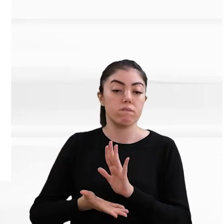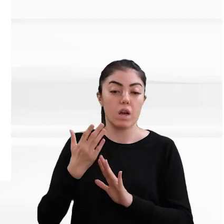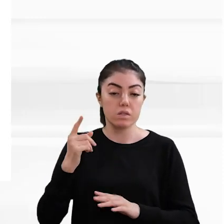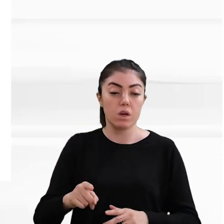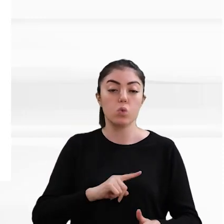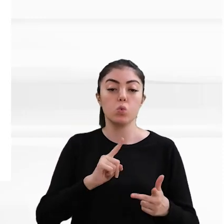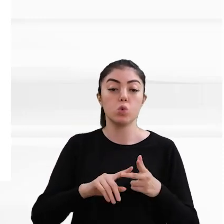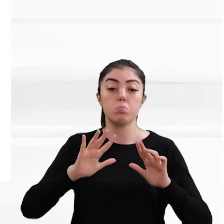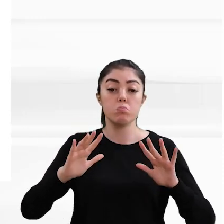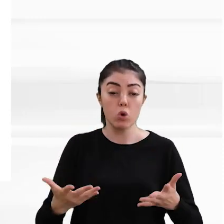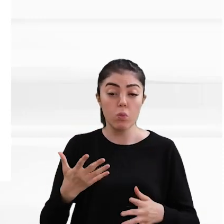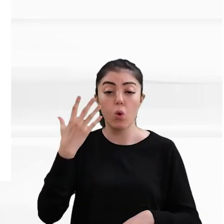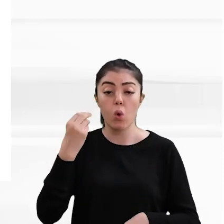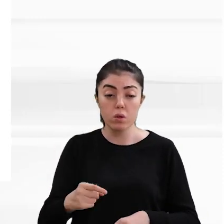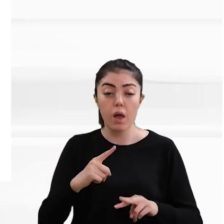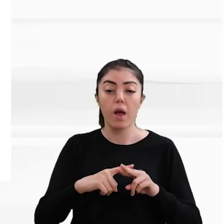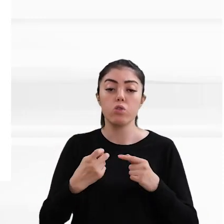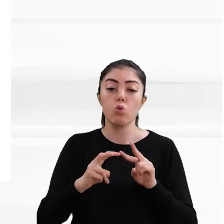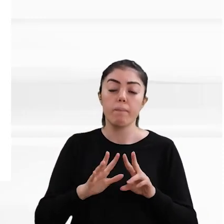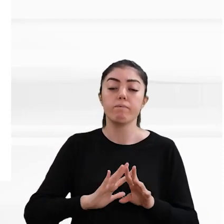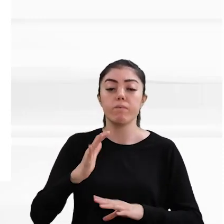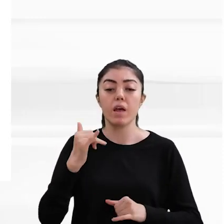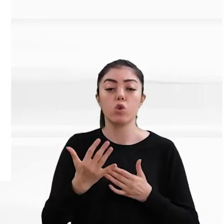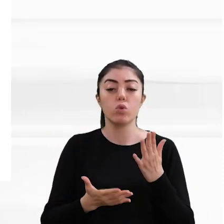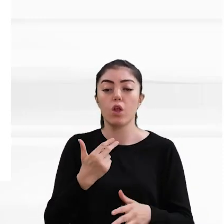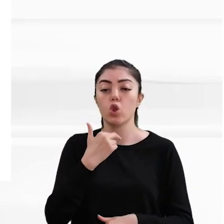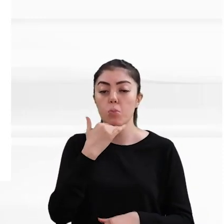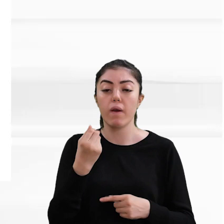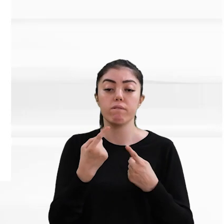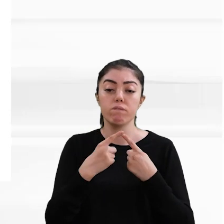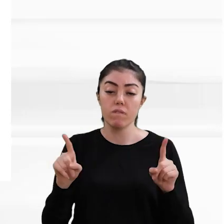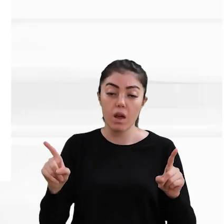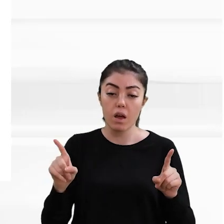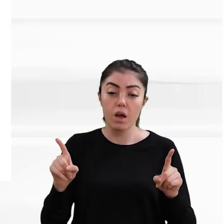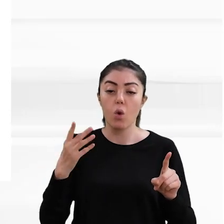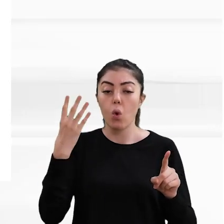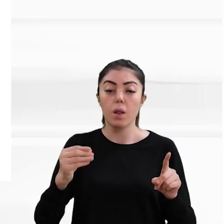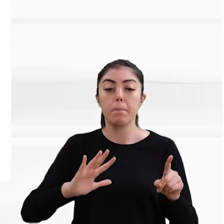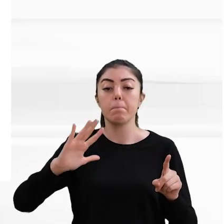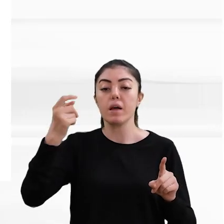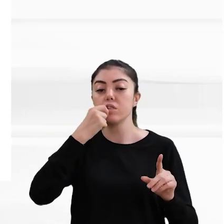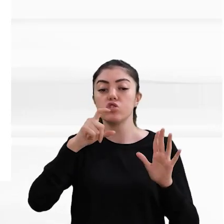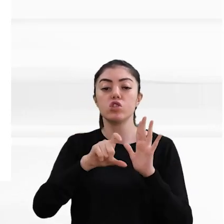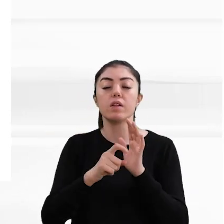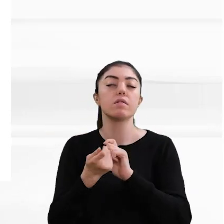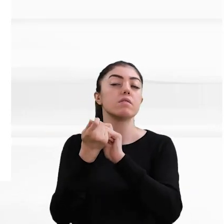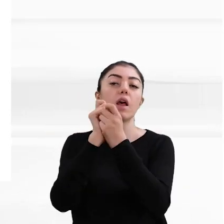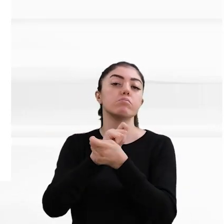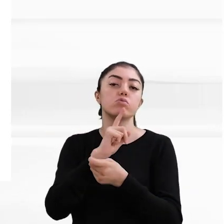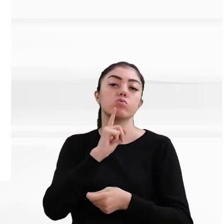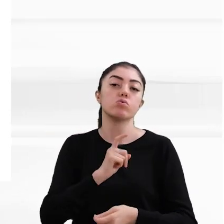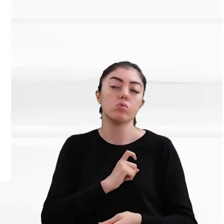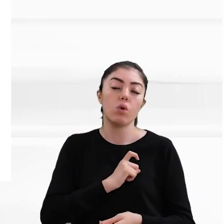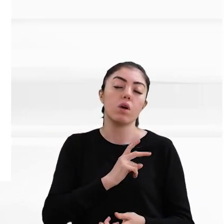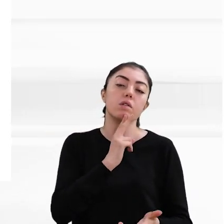uğrayarak atom veya kütle numarası farklı olan başka çekirdeklere dönüşme. Özelliklerinden hangileri ortak olabilir?